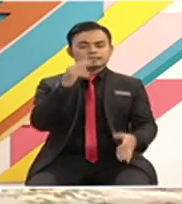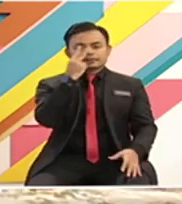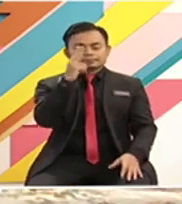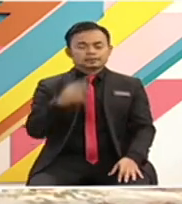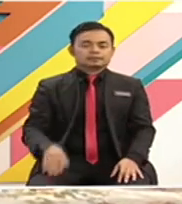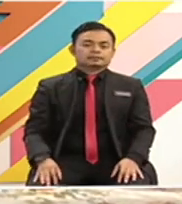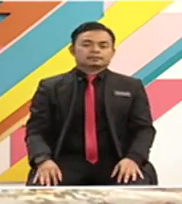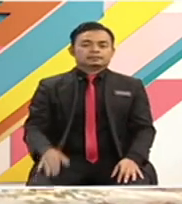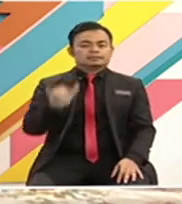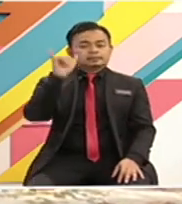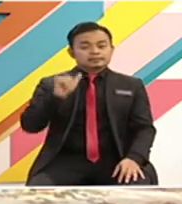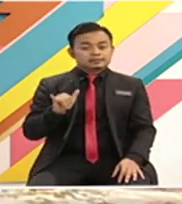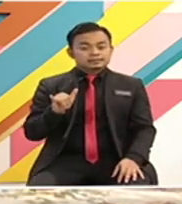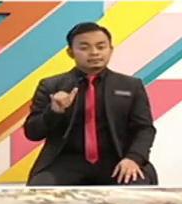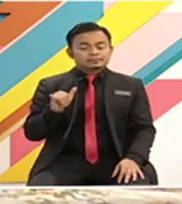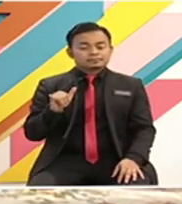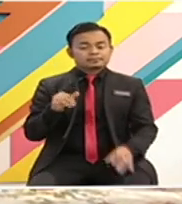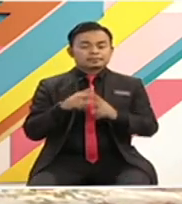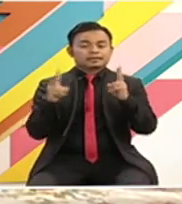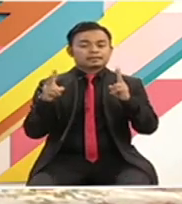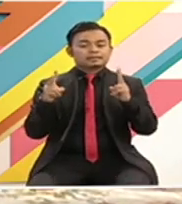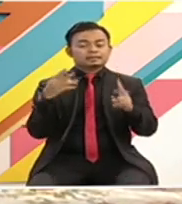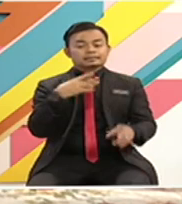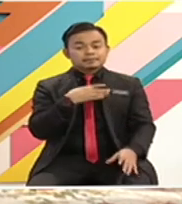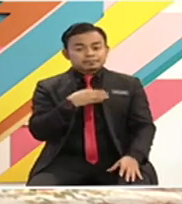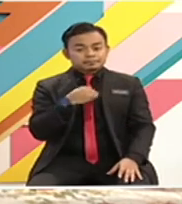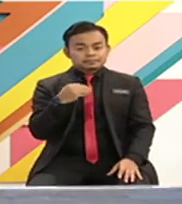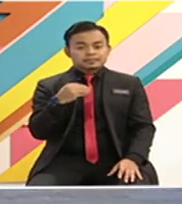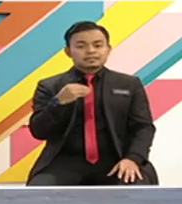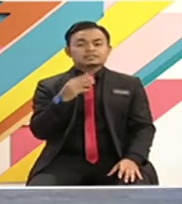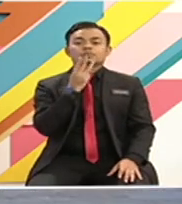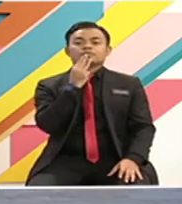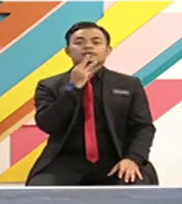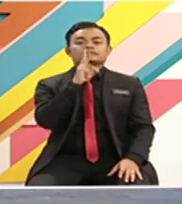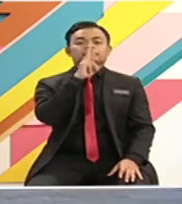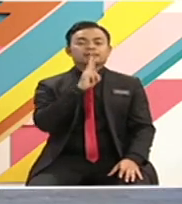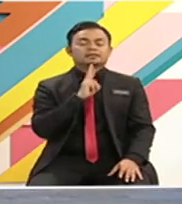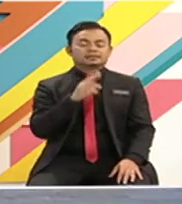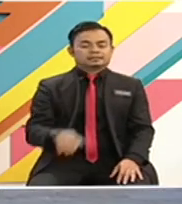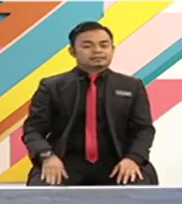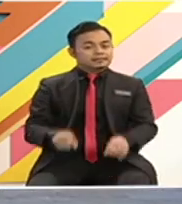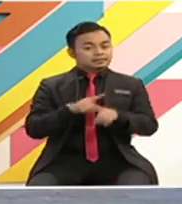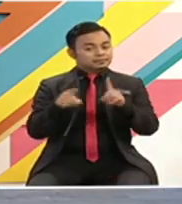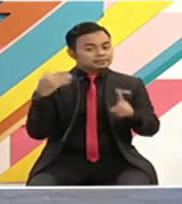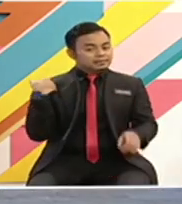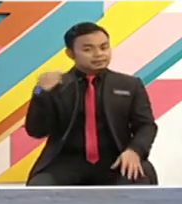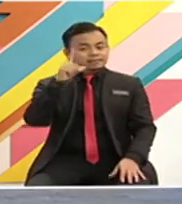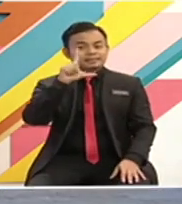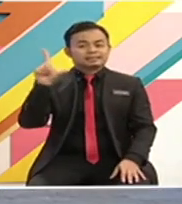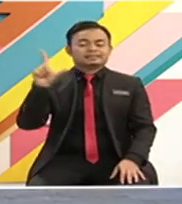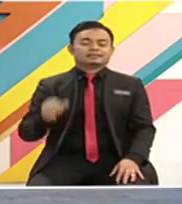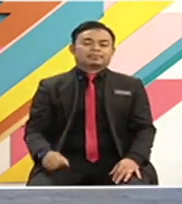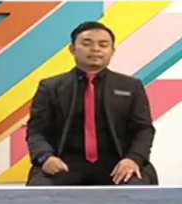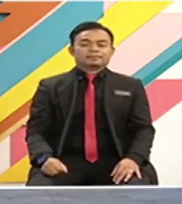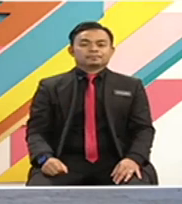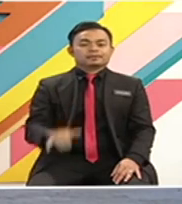jangan menariknya seghom warna merah warna merah ya tetapi ada kelainan di sini ya sebenarnya hanya itulah the yang